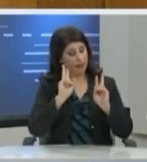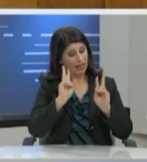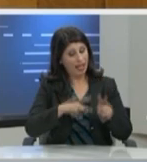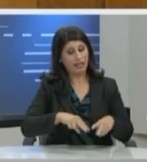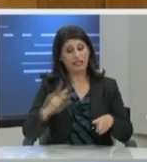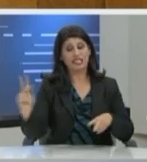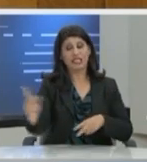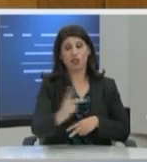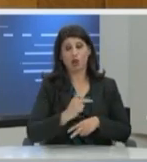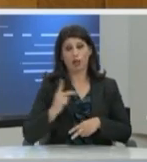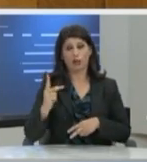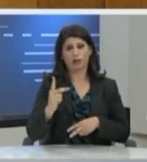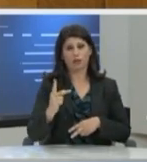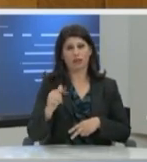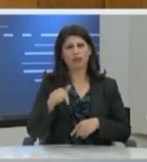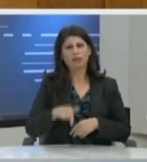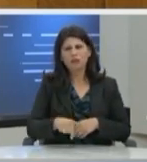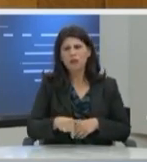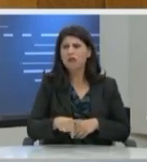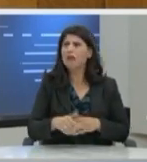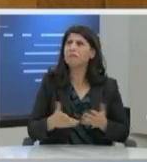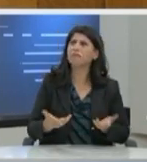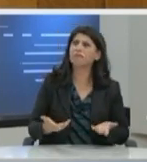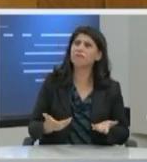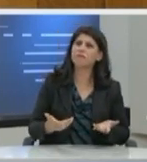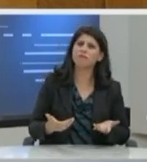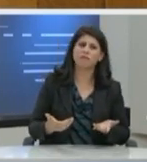έγκριση της κοινωνίας. Τώρα, η παρούσα